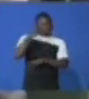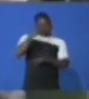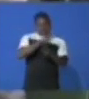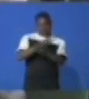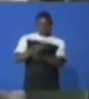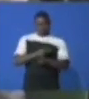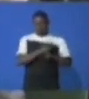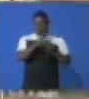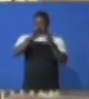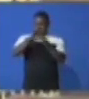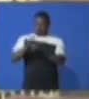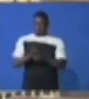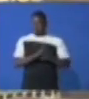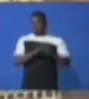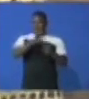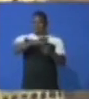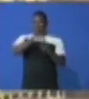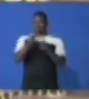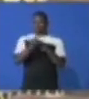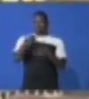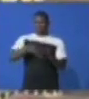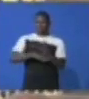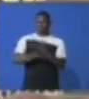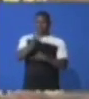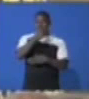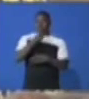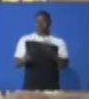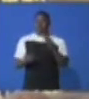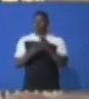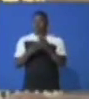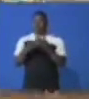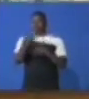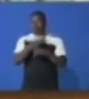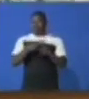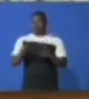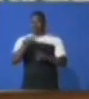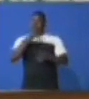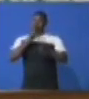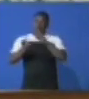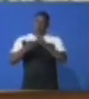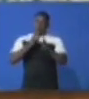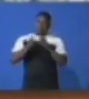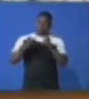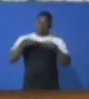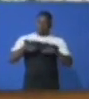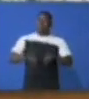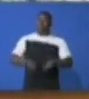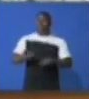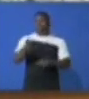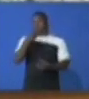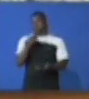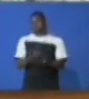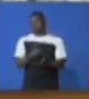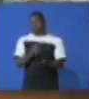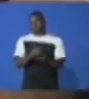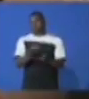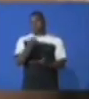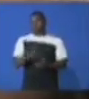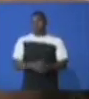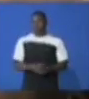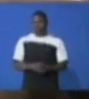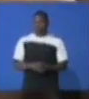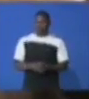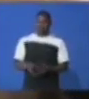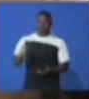secteur bancaire. Mais le point de discorde reste l'épineux sujet du système salarial. C'est à notre corps défendant que nous avons